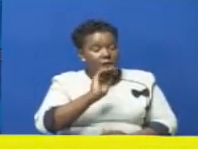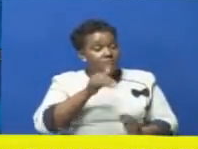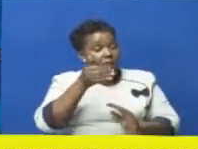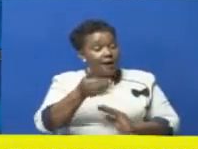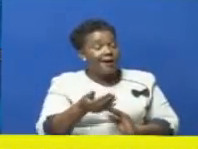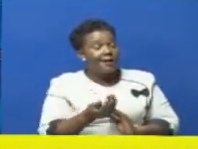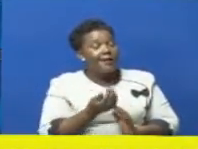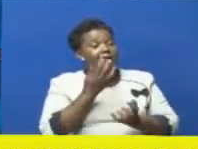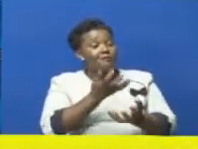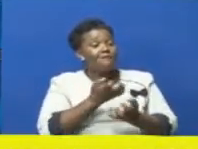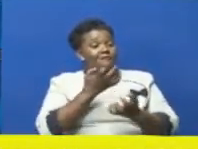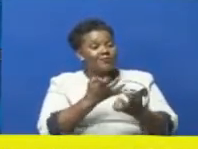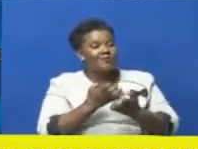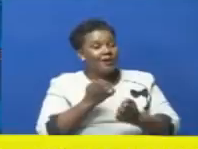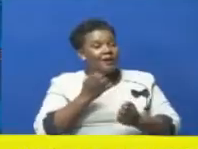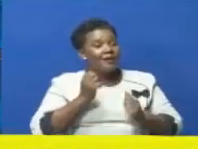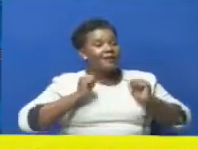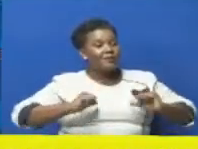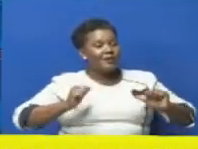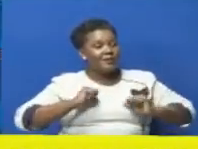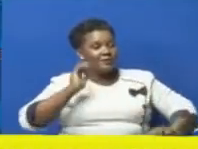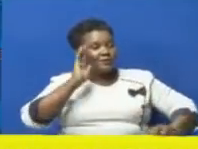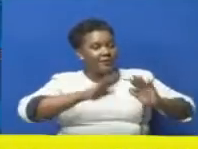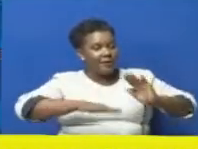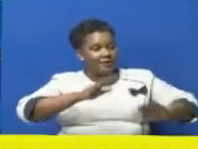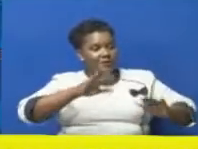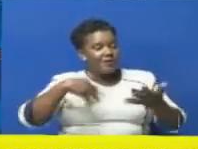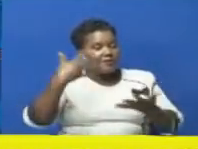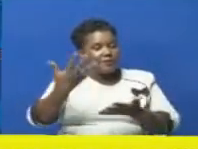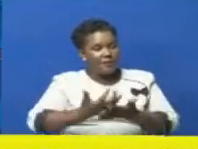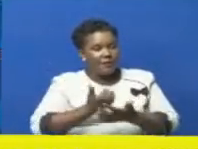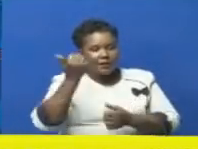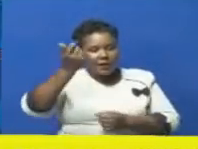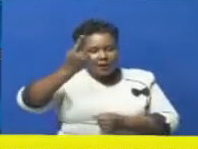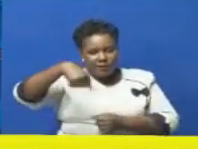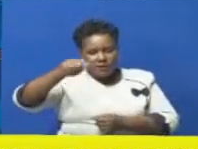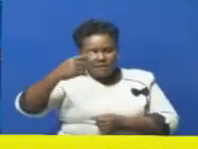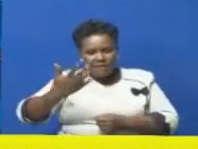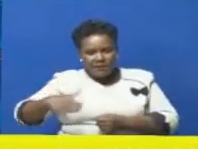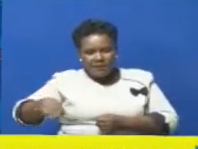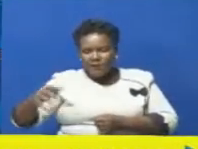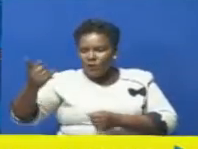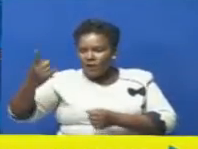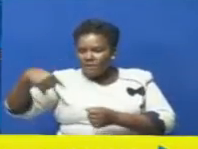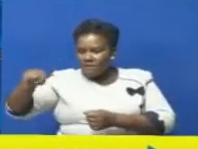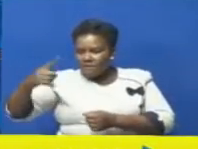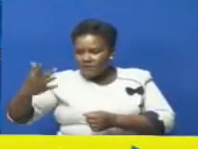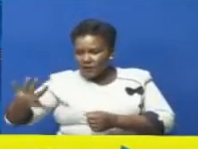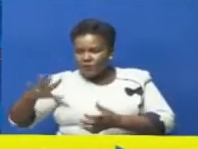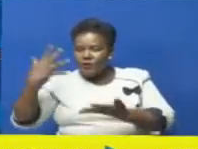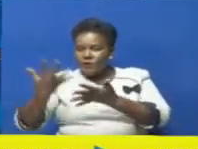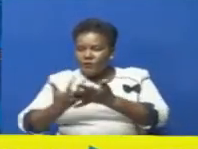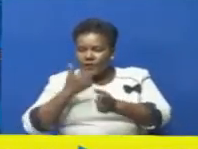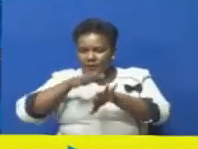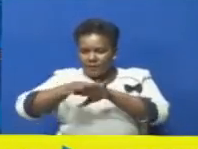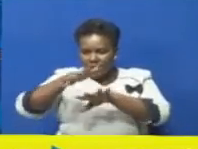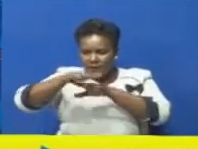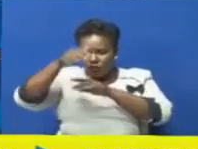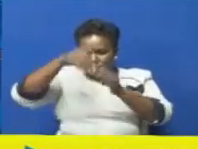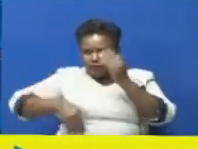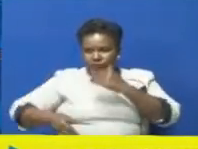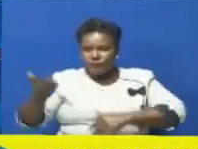na urithi unaopatikana katika visiwa wilayani humo. Tuungane na Rehema Sebabili kwa taarifa